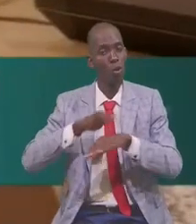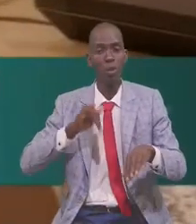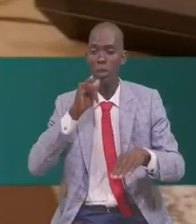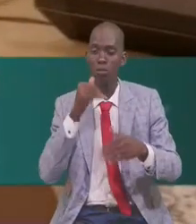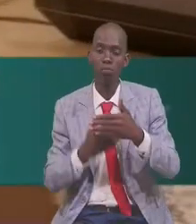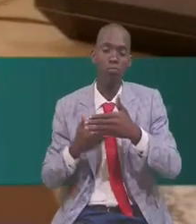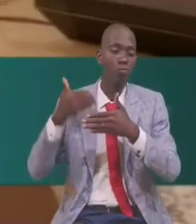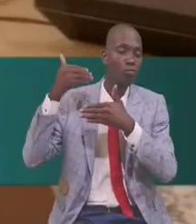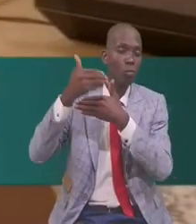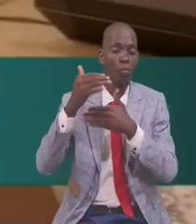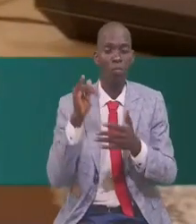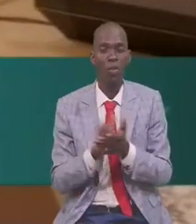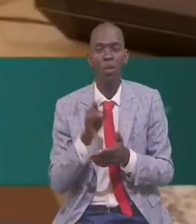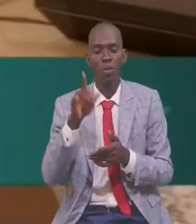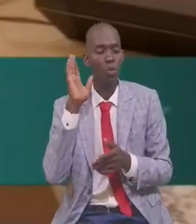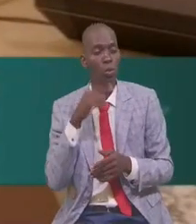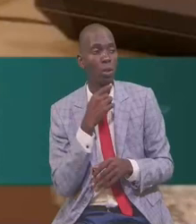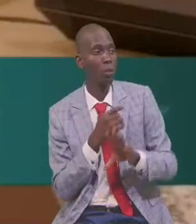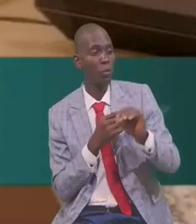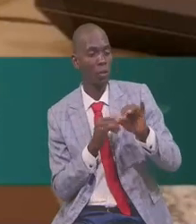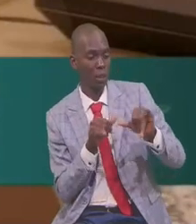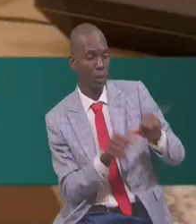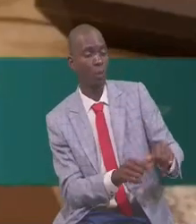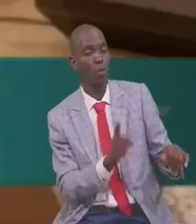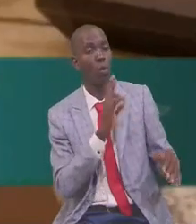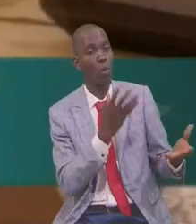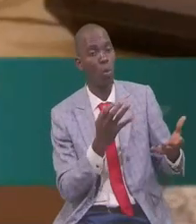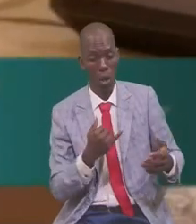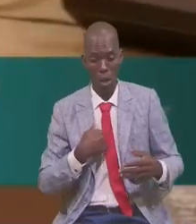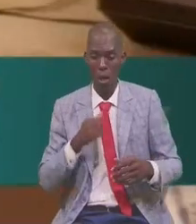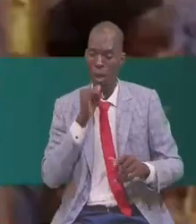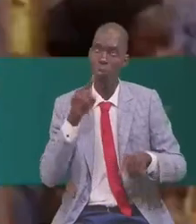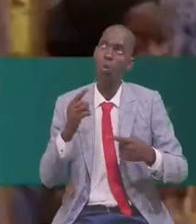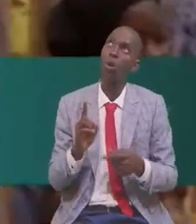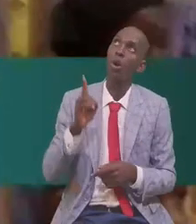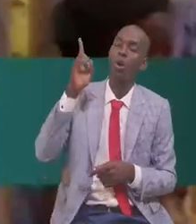voulez rester, moi je vais plus loin. Quelqu'un là-bas, tu vas plus loin.